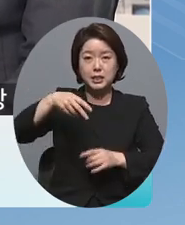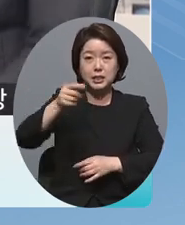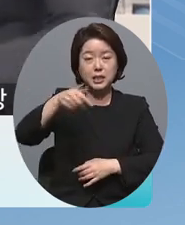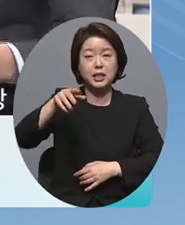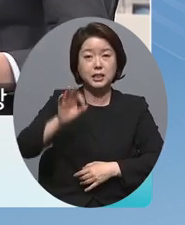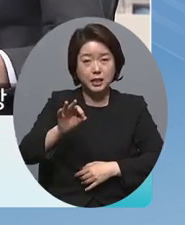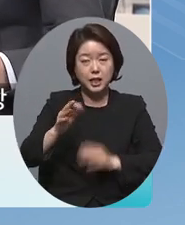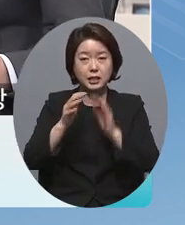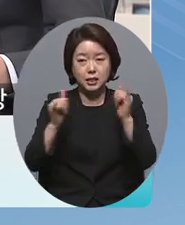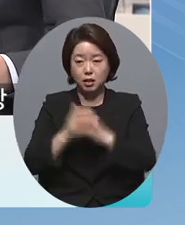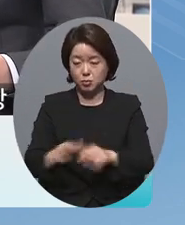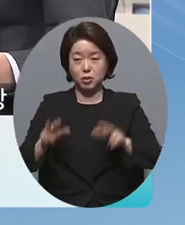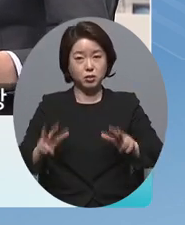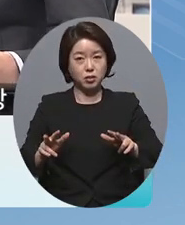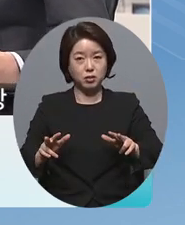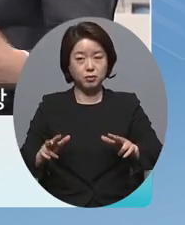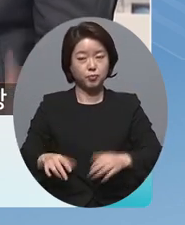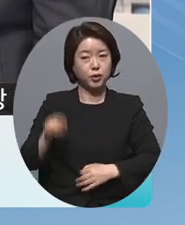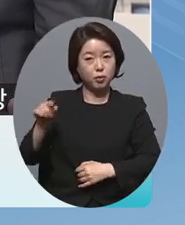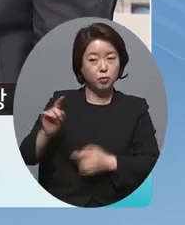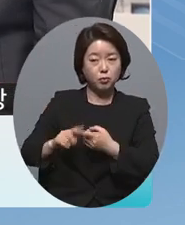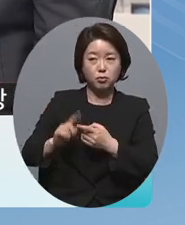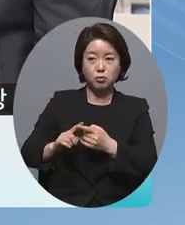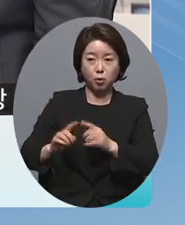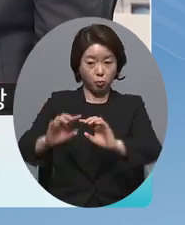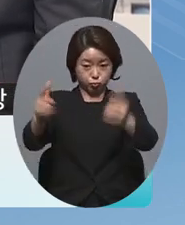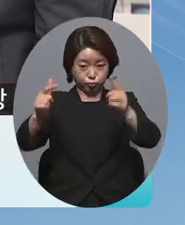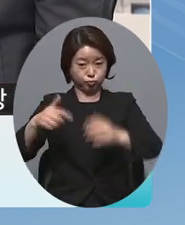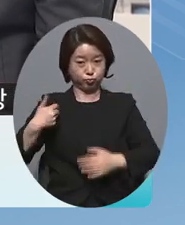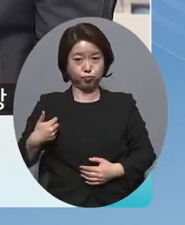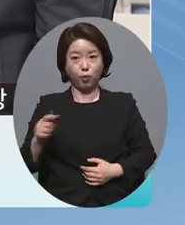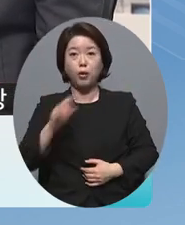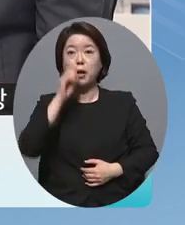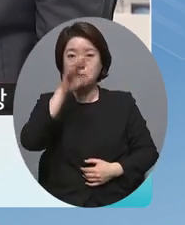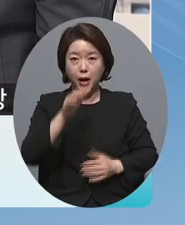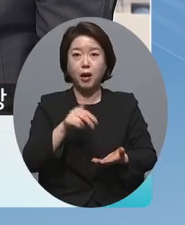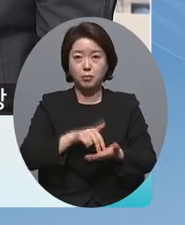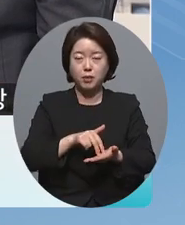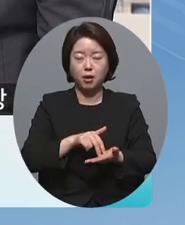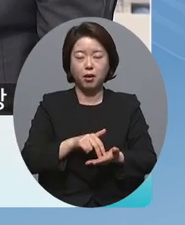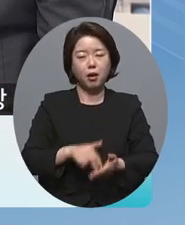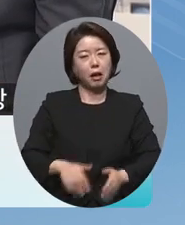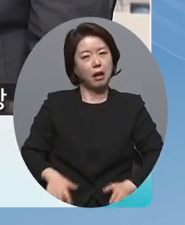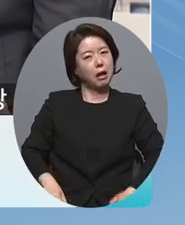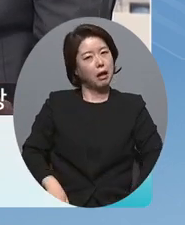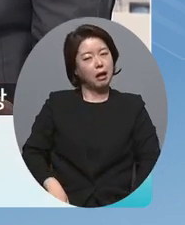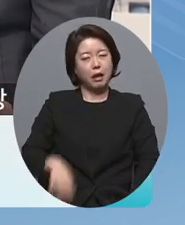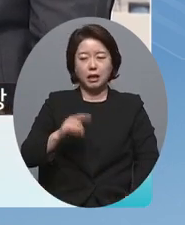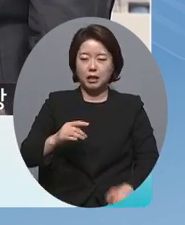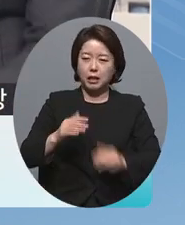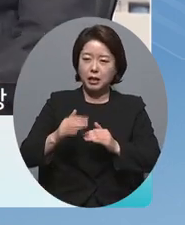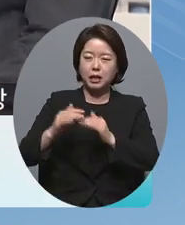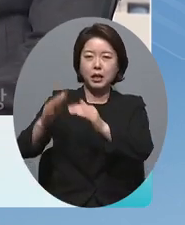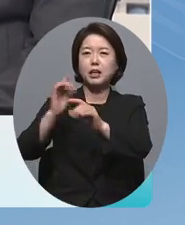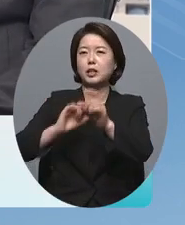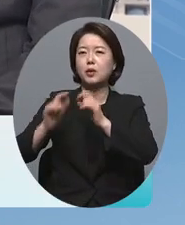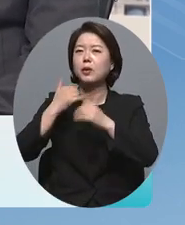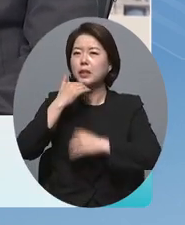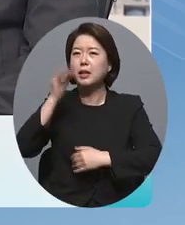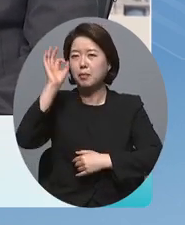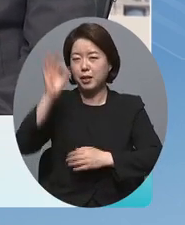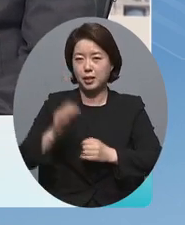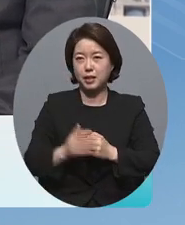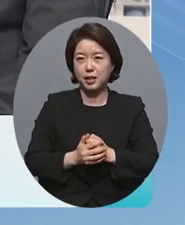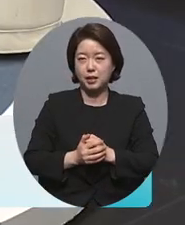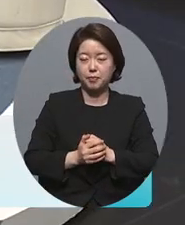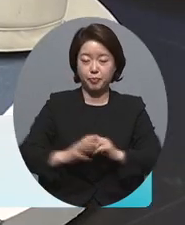네. 지금 현재는 그 부분에 대해서 부인한단 말이죠. 맞습니다. 그래서 이게 조금 더 아마 진전을 지켜봐야 되겠습니다. 근데